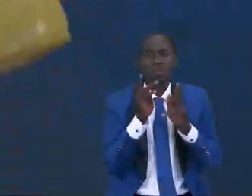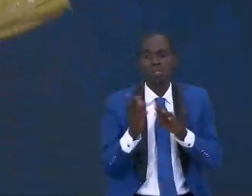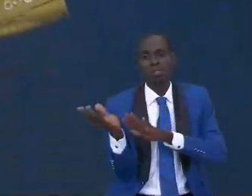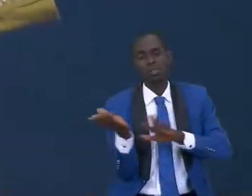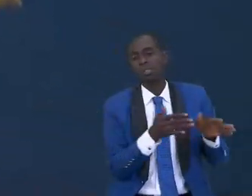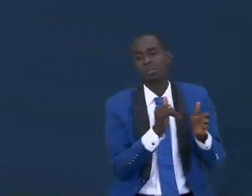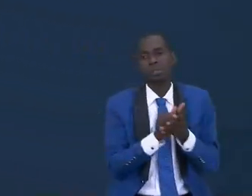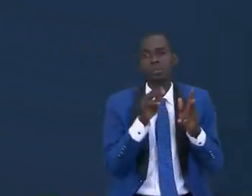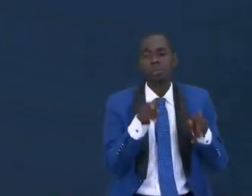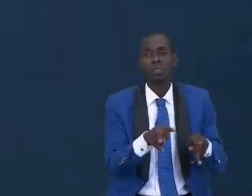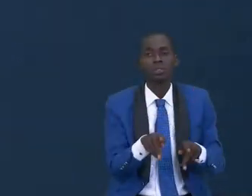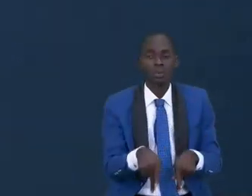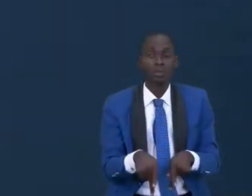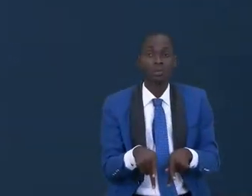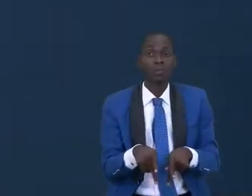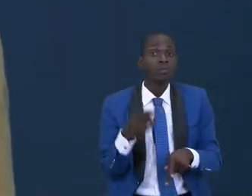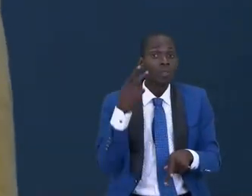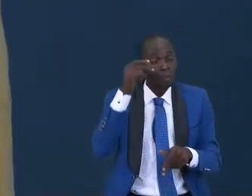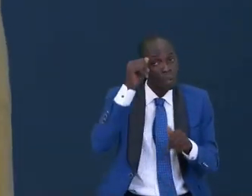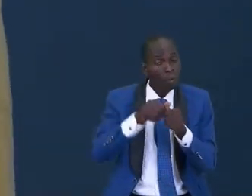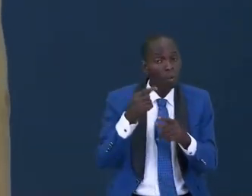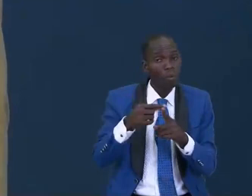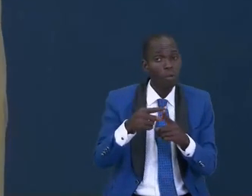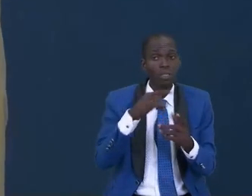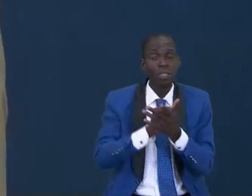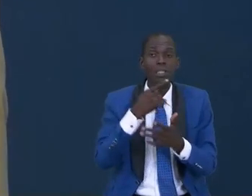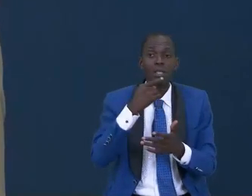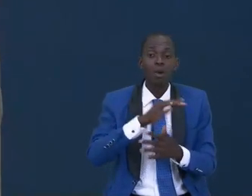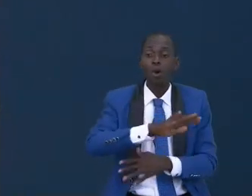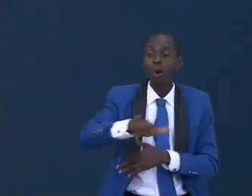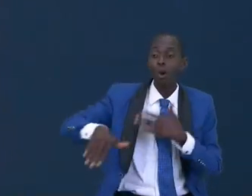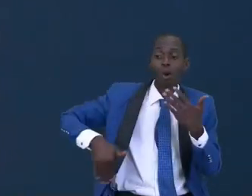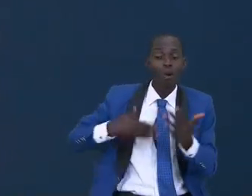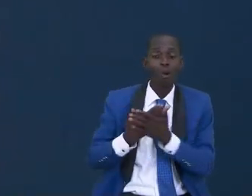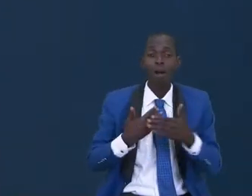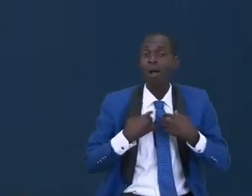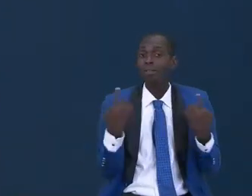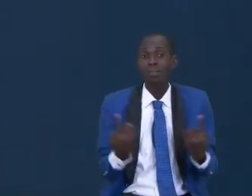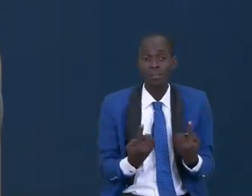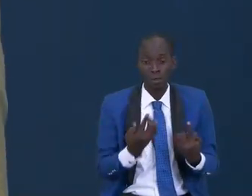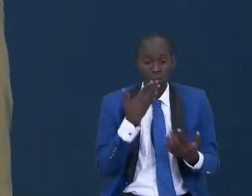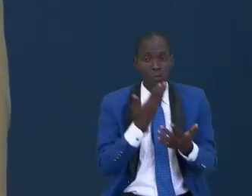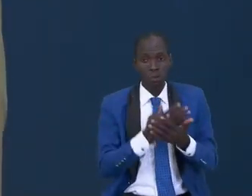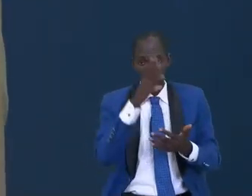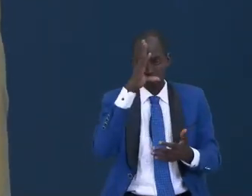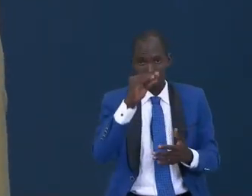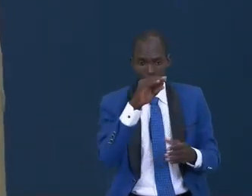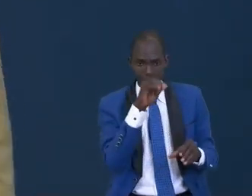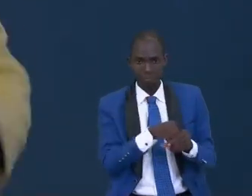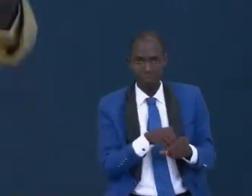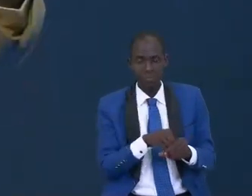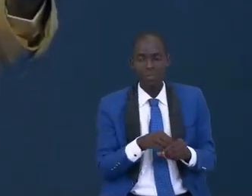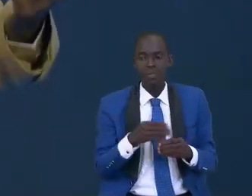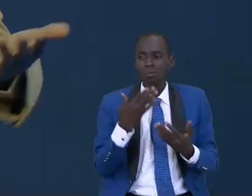pas que tous ont péché, les bons hommes, les hommes généreux, les bonnes